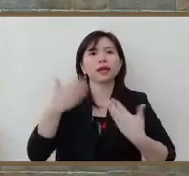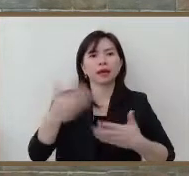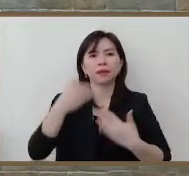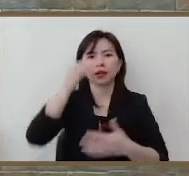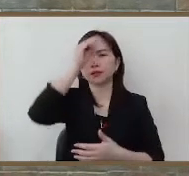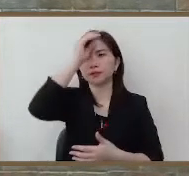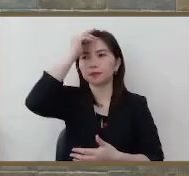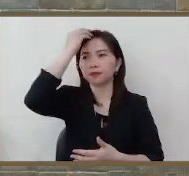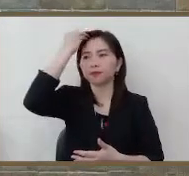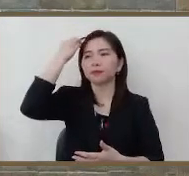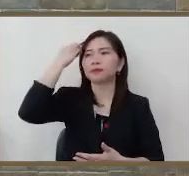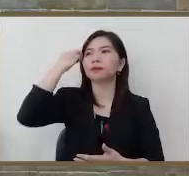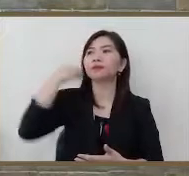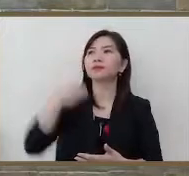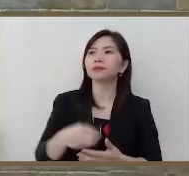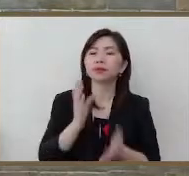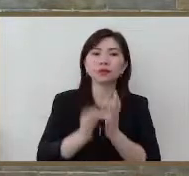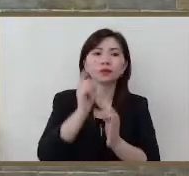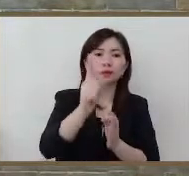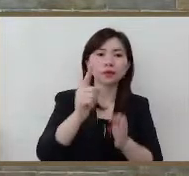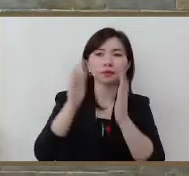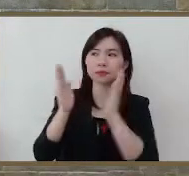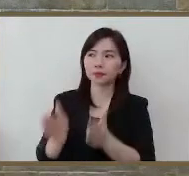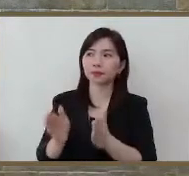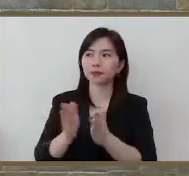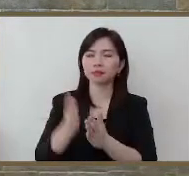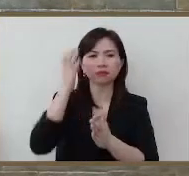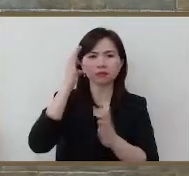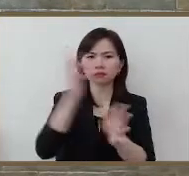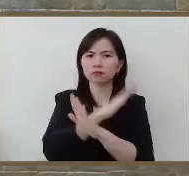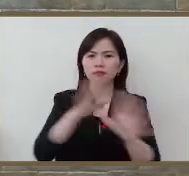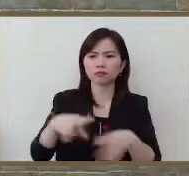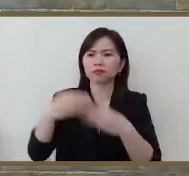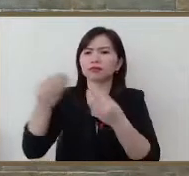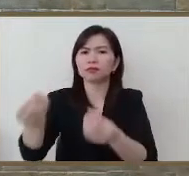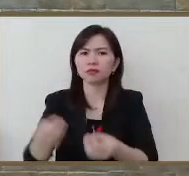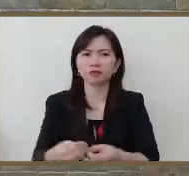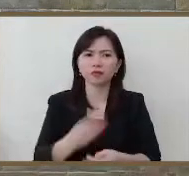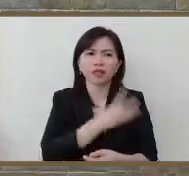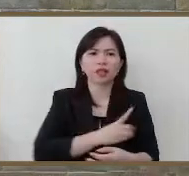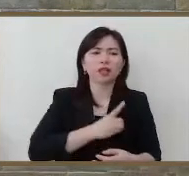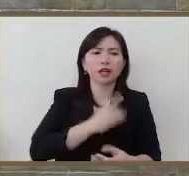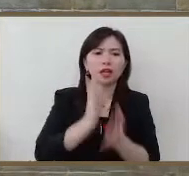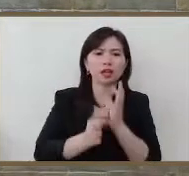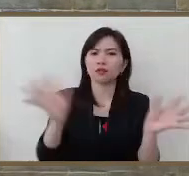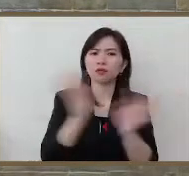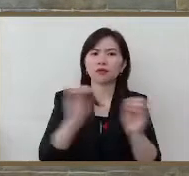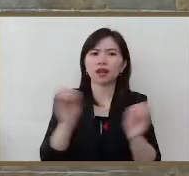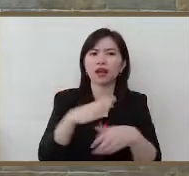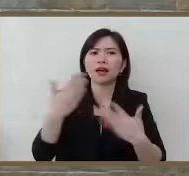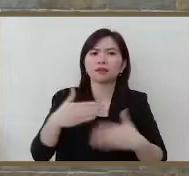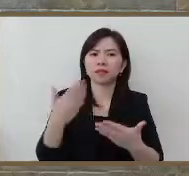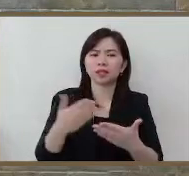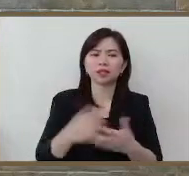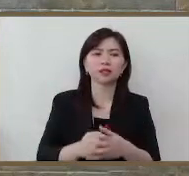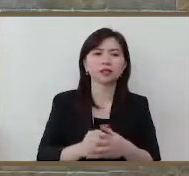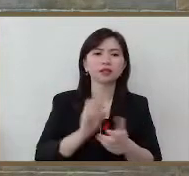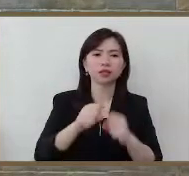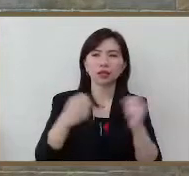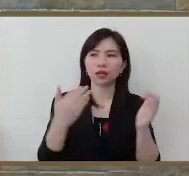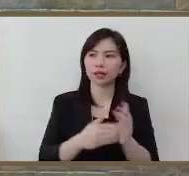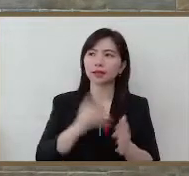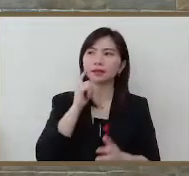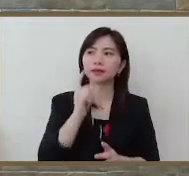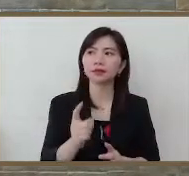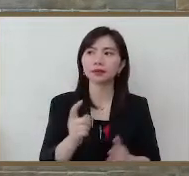isang tao, hindi siya nag-desire kapag wala doon ang kanyang kasiyahan. Kaya nga ang sabi ng Bible,